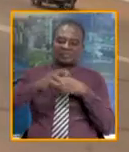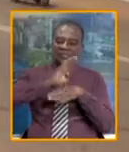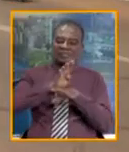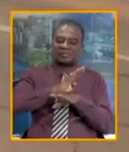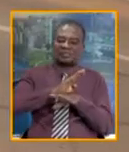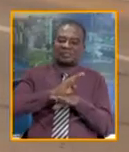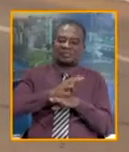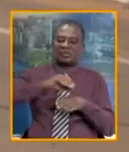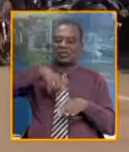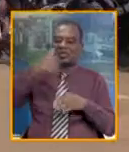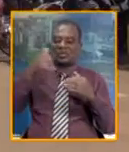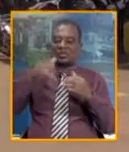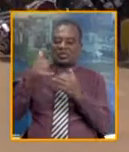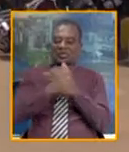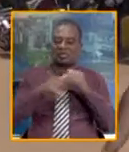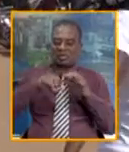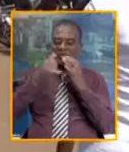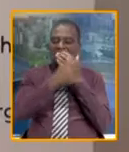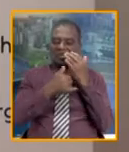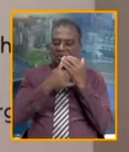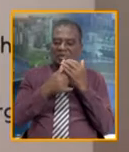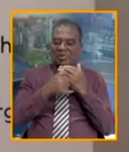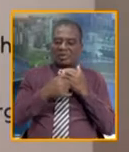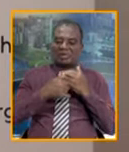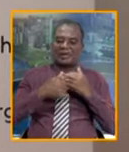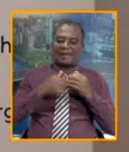à l'instar d'autres régions du pays, n'échappe pas.